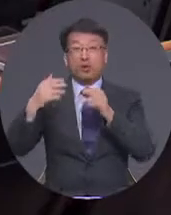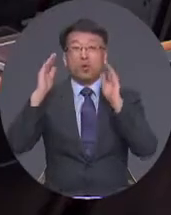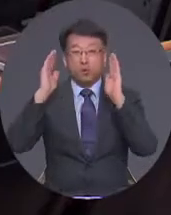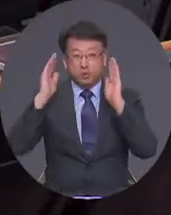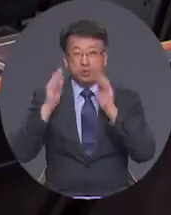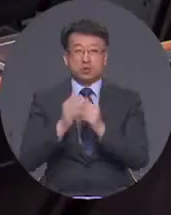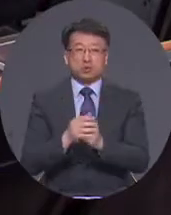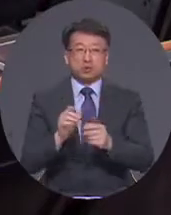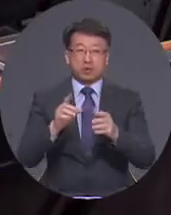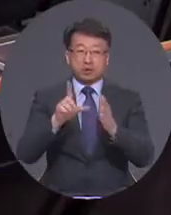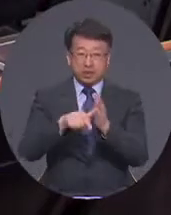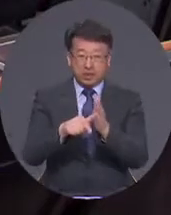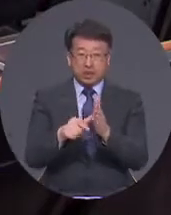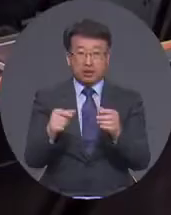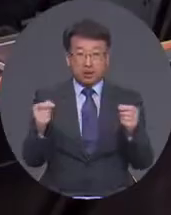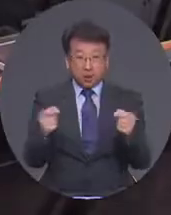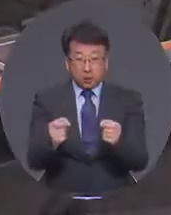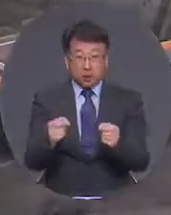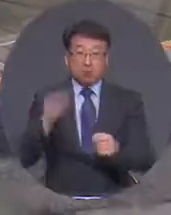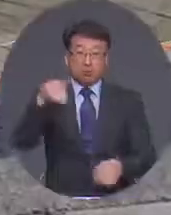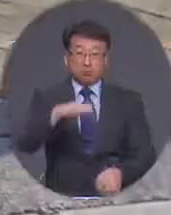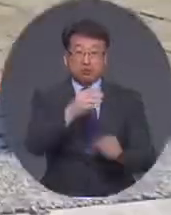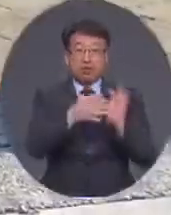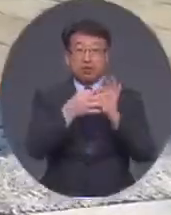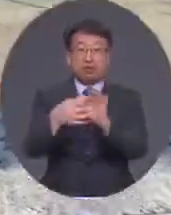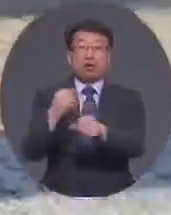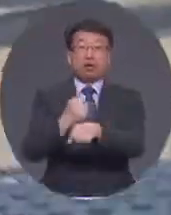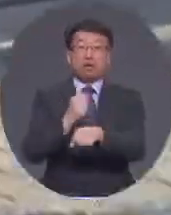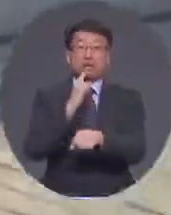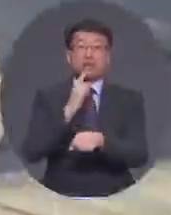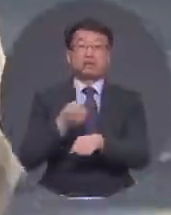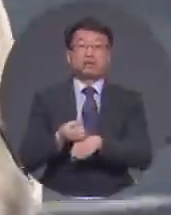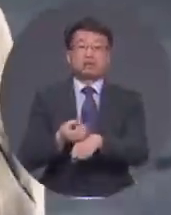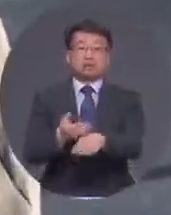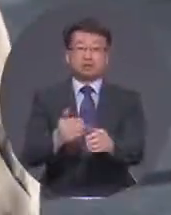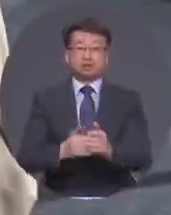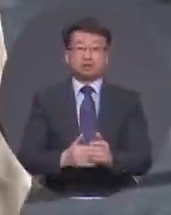시간을 단축하는 등 탄력적 학사 운영을 한다고 밝혔습니다. MBC 뉴스 서창우입니다.